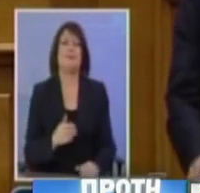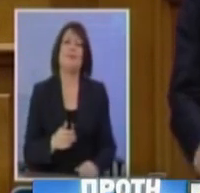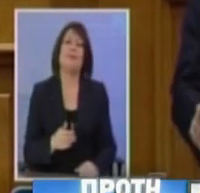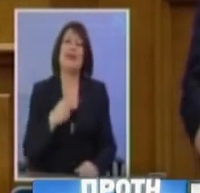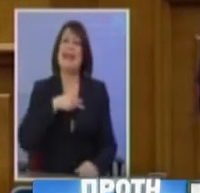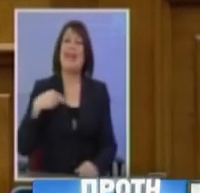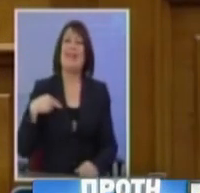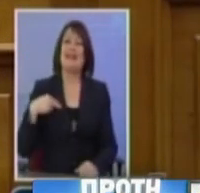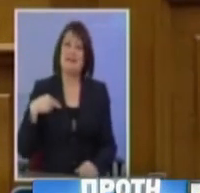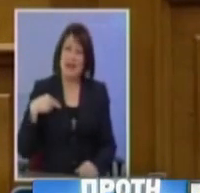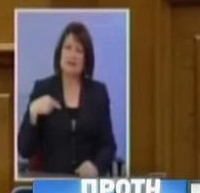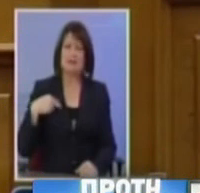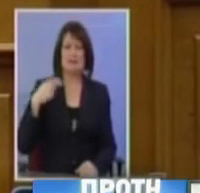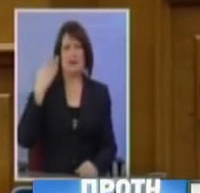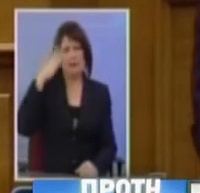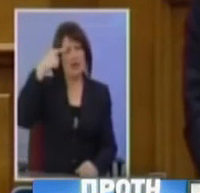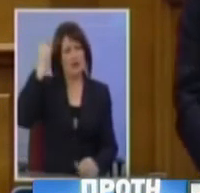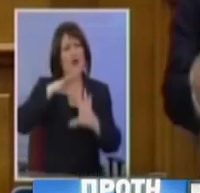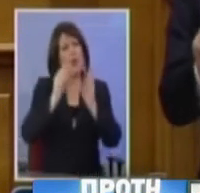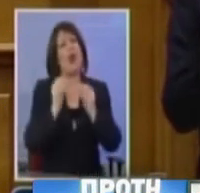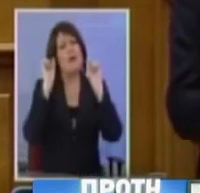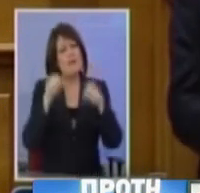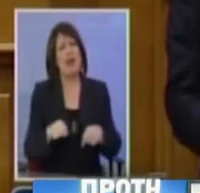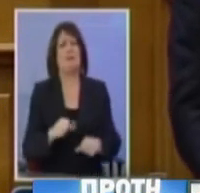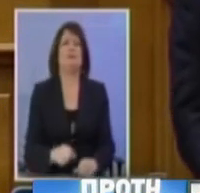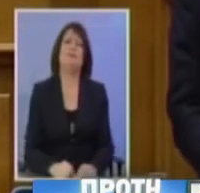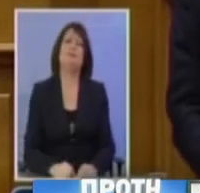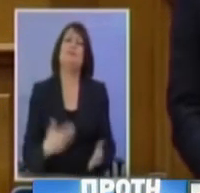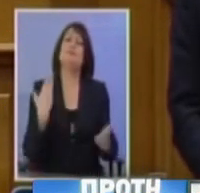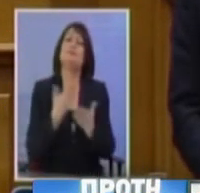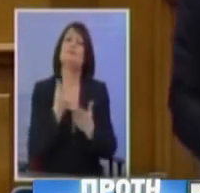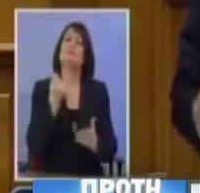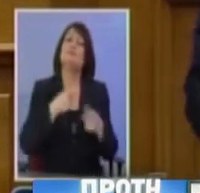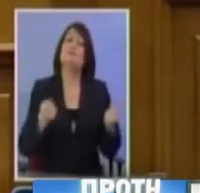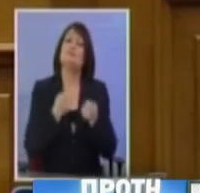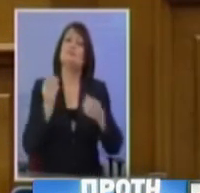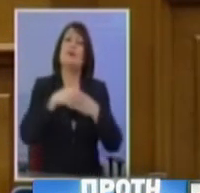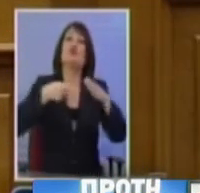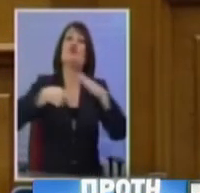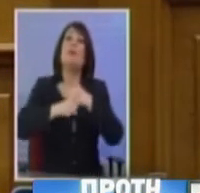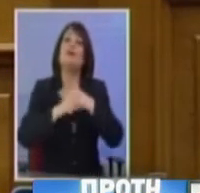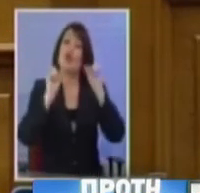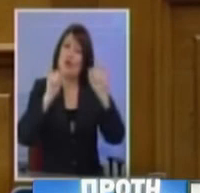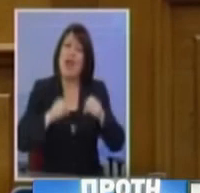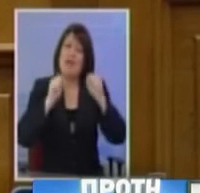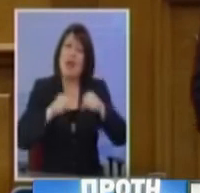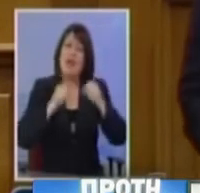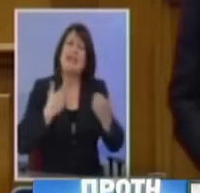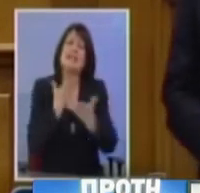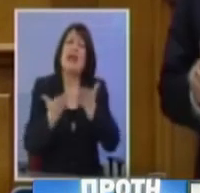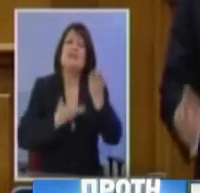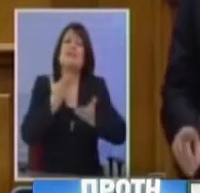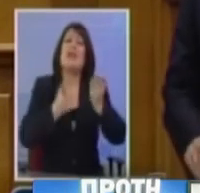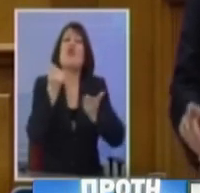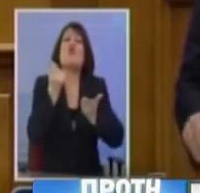των καθηγητών μέσης εκπαίδευσης συνολικά. Υπέρ των οικονομικών ετοιμάτων των εργαζομένων στο μετρό. Υπέρ όλων των οικονομικών ετοιμάτων